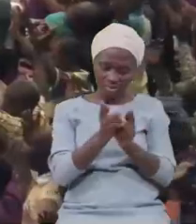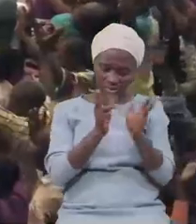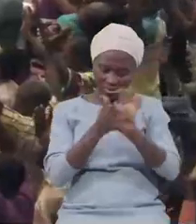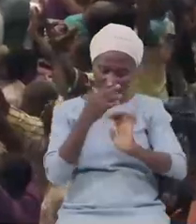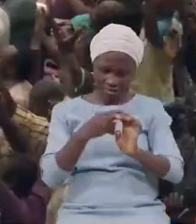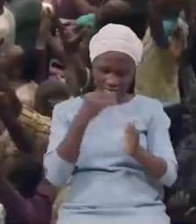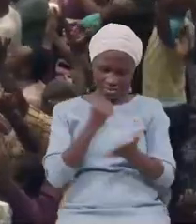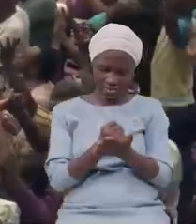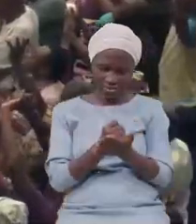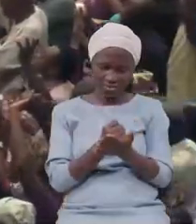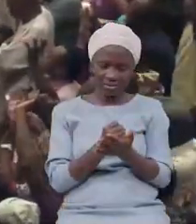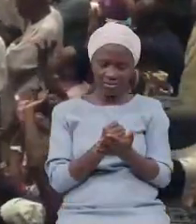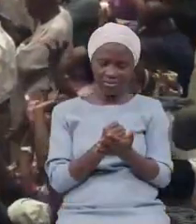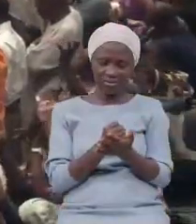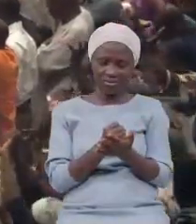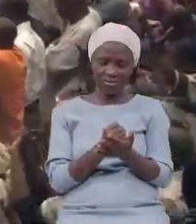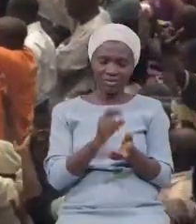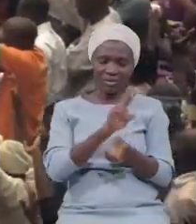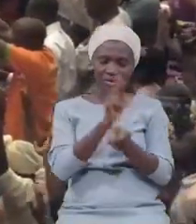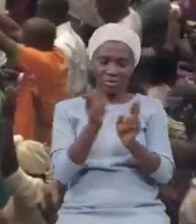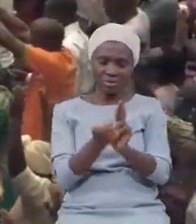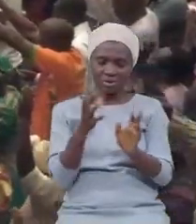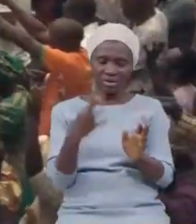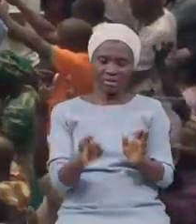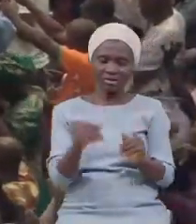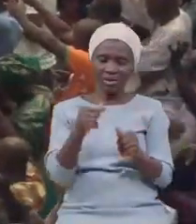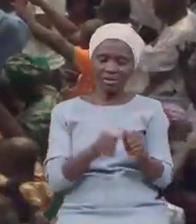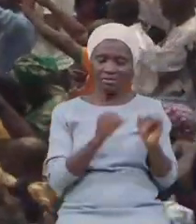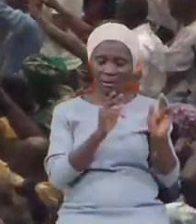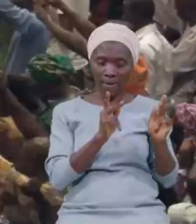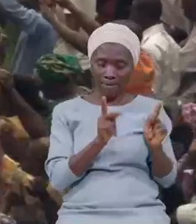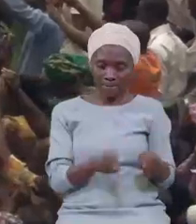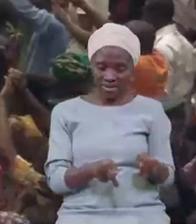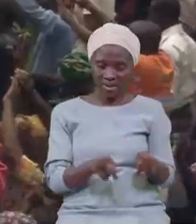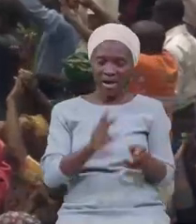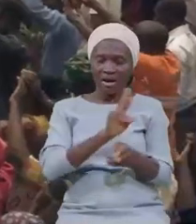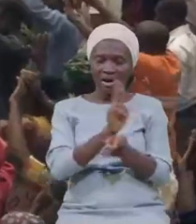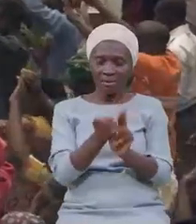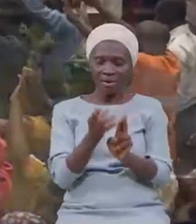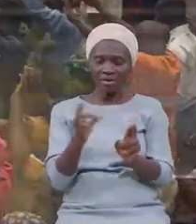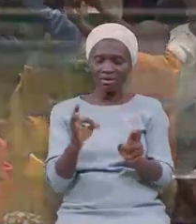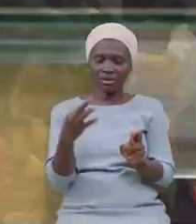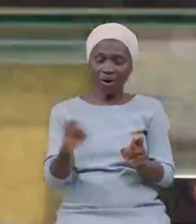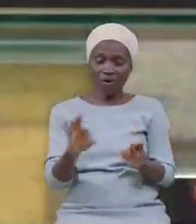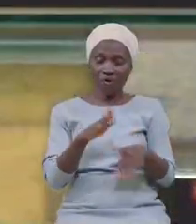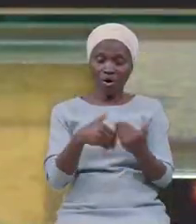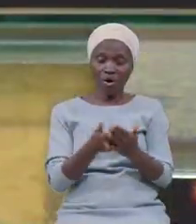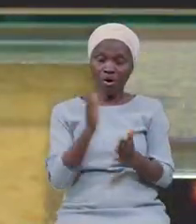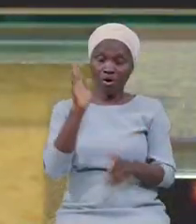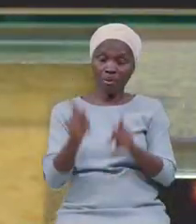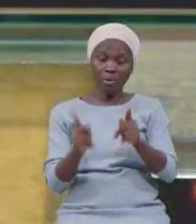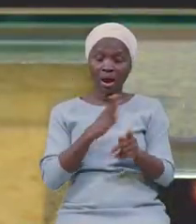Jésus. La repentance de toute personne, la repentance de tout ton peuple,